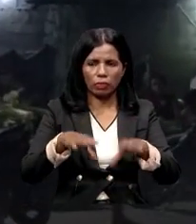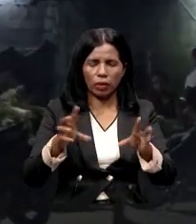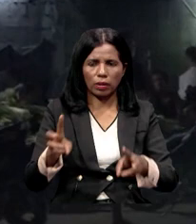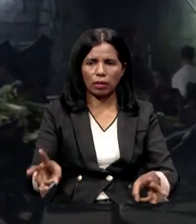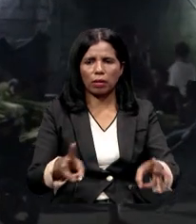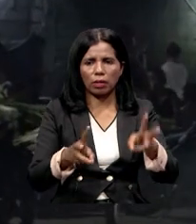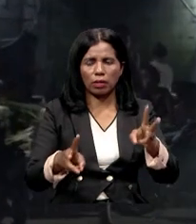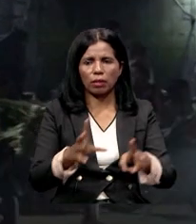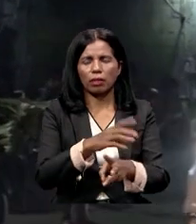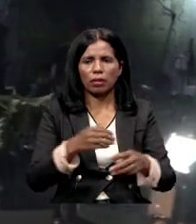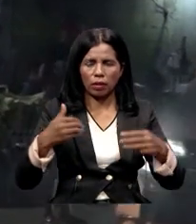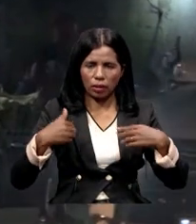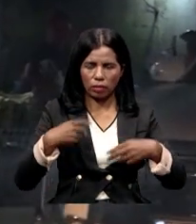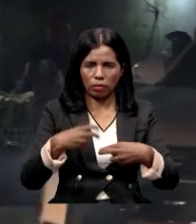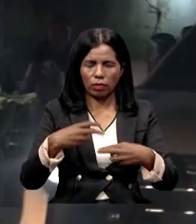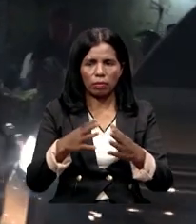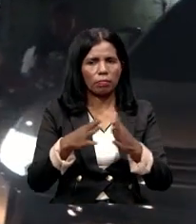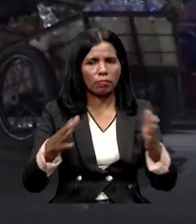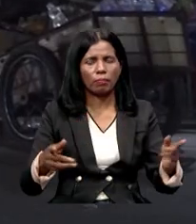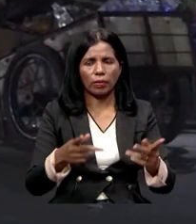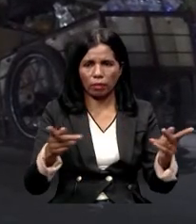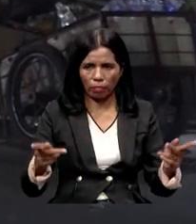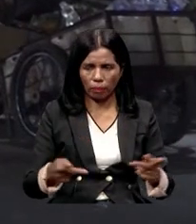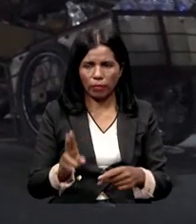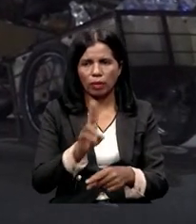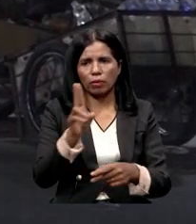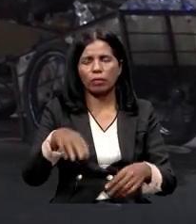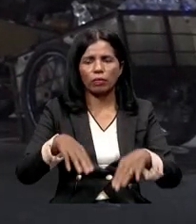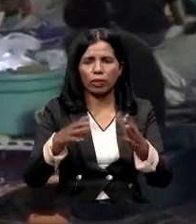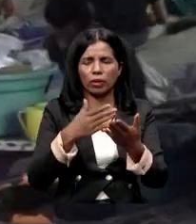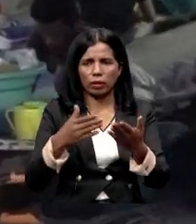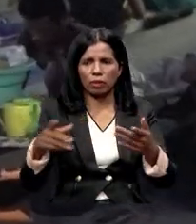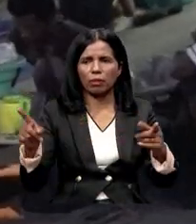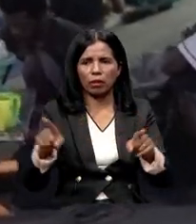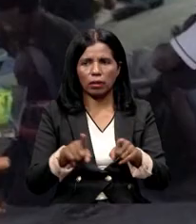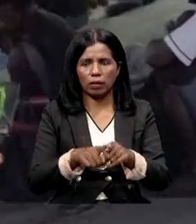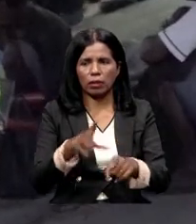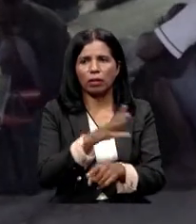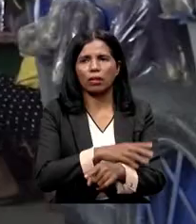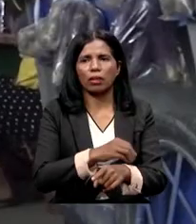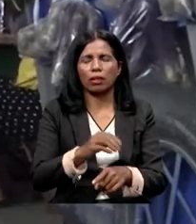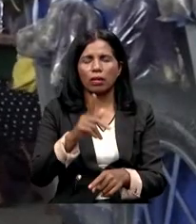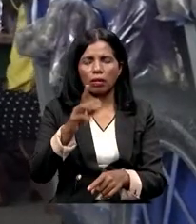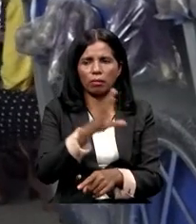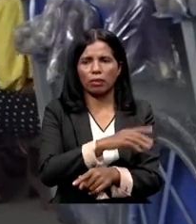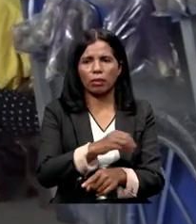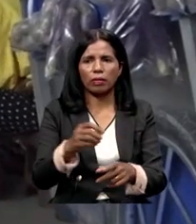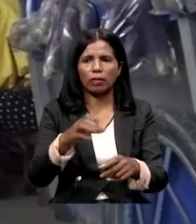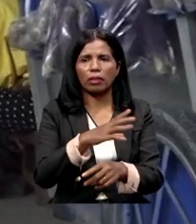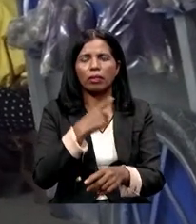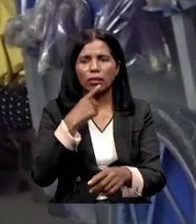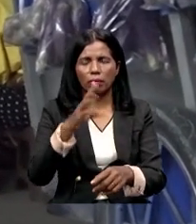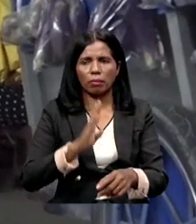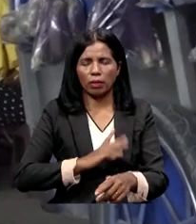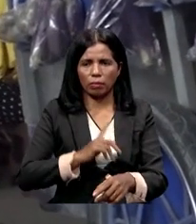ninin o di hamosu engrafamento area ne be vendedor sira utiliza o di fan sasan makanesan LM Loi Kampung Baru Fatuhada